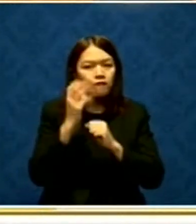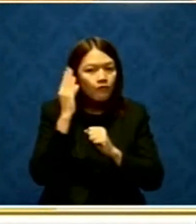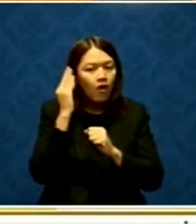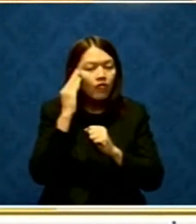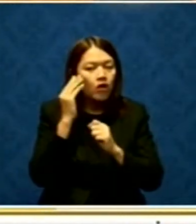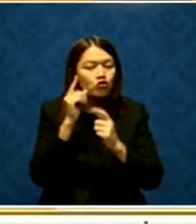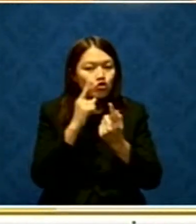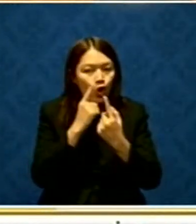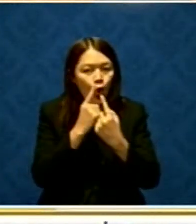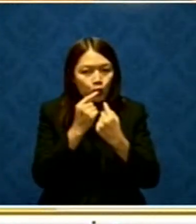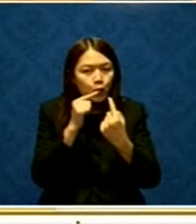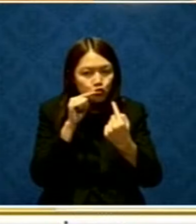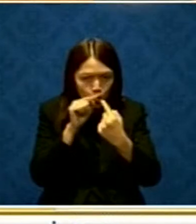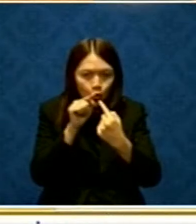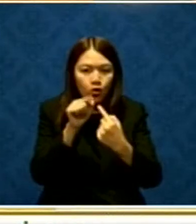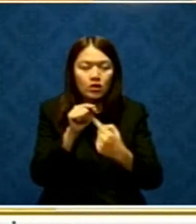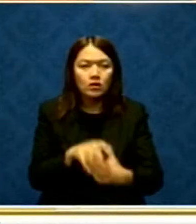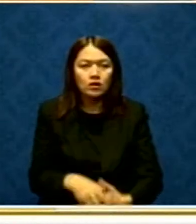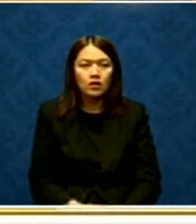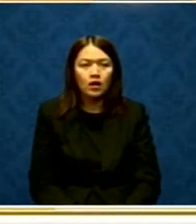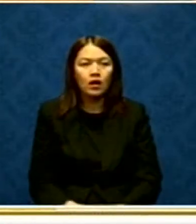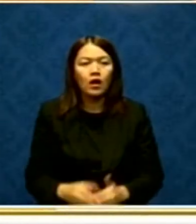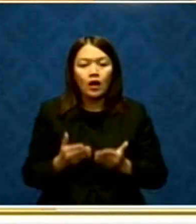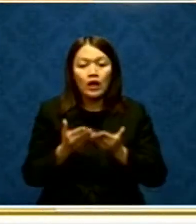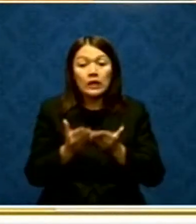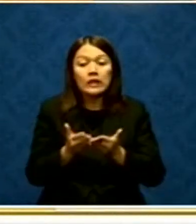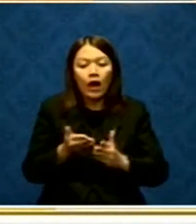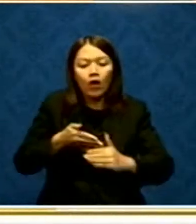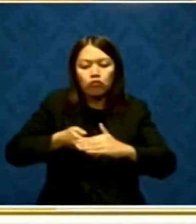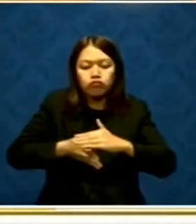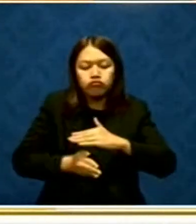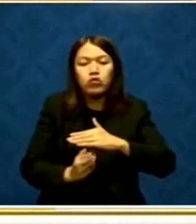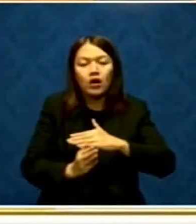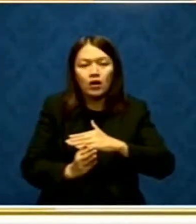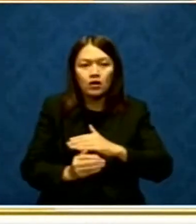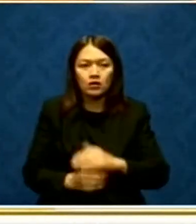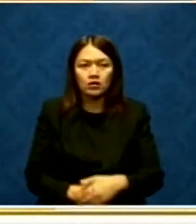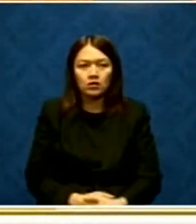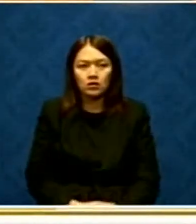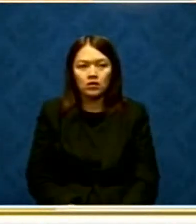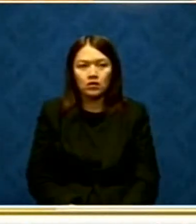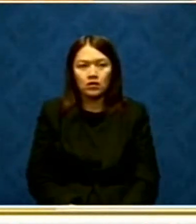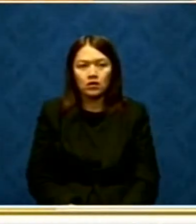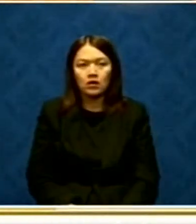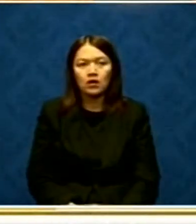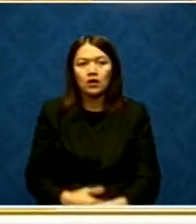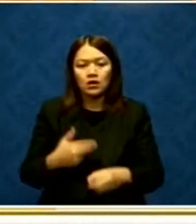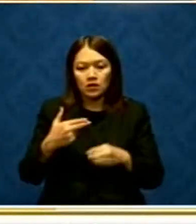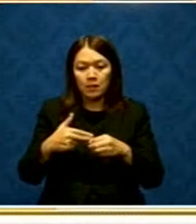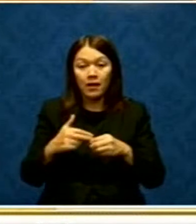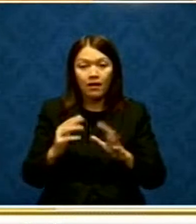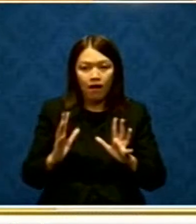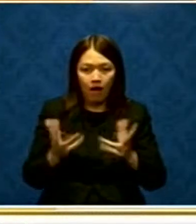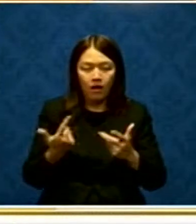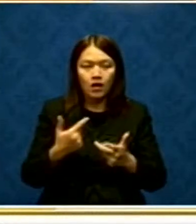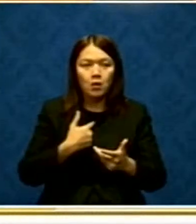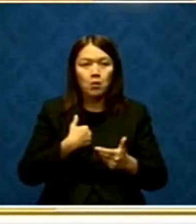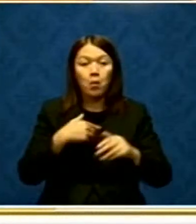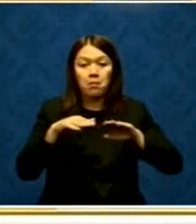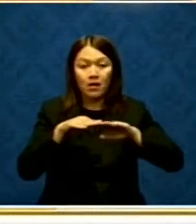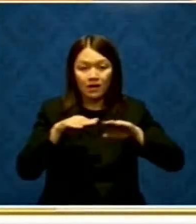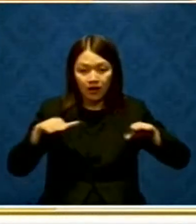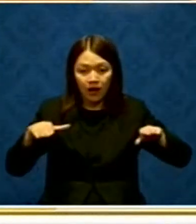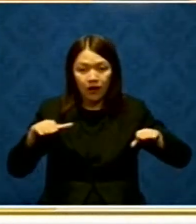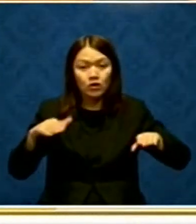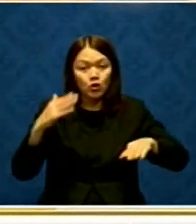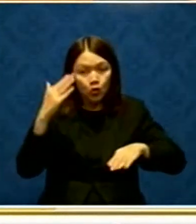ายามตอบให้ตรงที่สุดนะครับเรื่องเรือดำน้ำเอาเรื่องมาตรการแรกก่อนว่าเรื่องน้ำมันหายเนี่ยอยากทราบว่าผมจะมีมาตรการอ